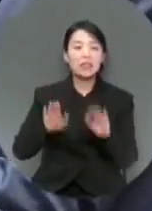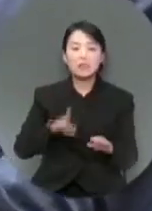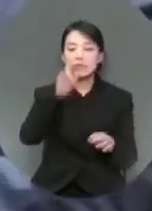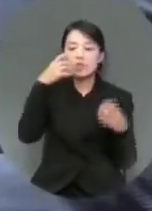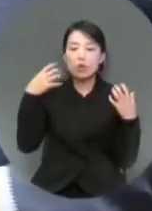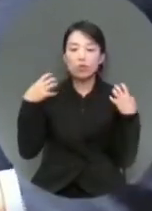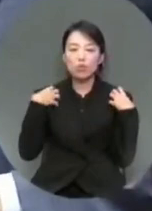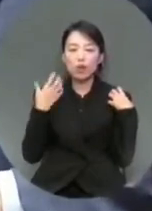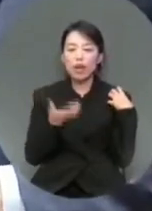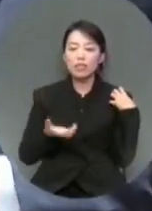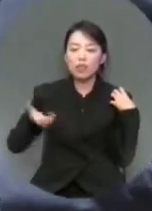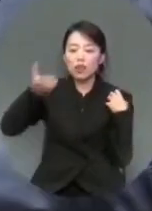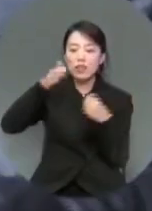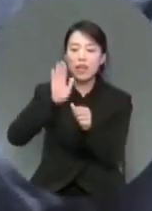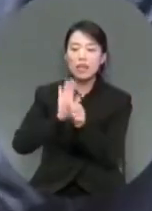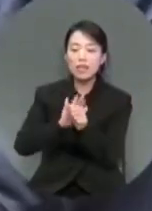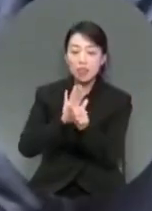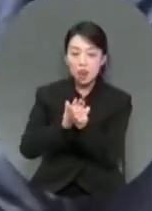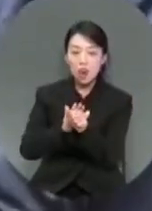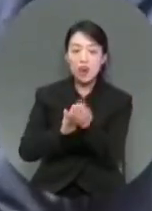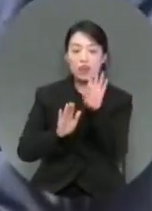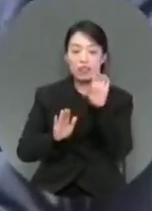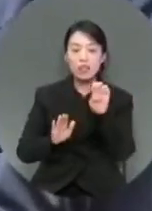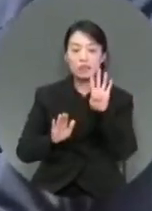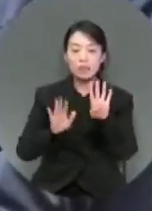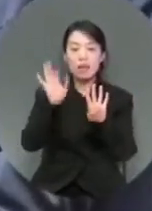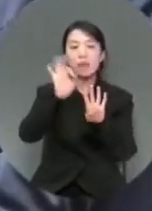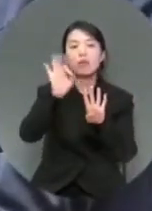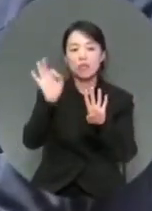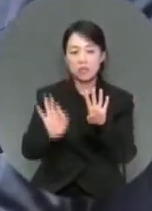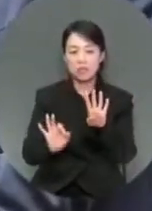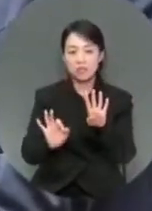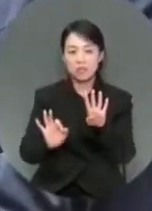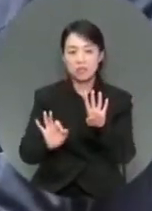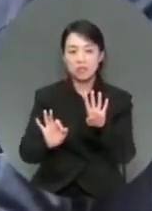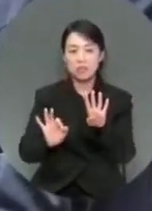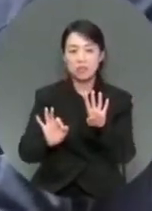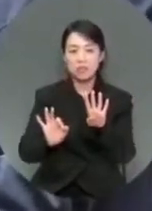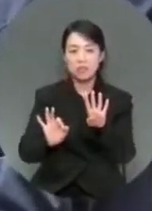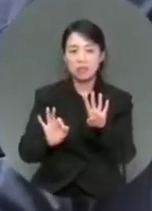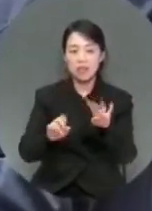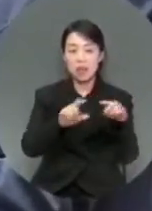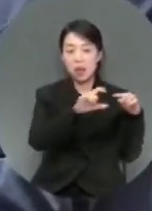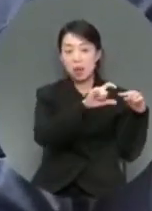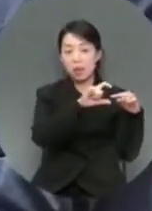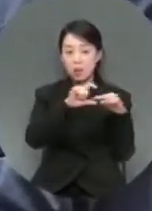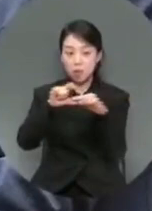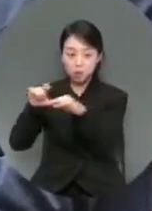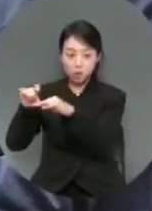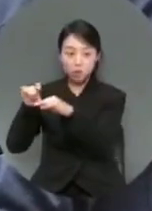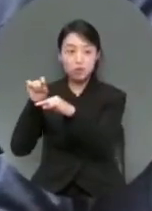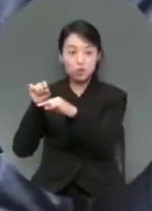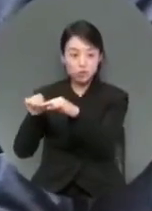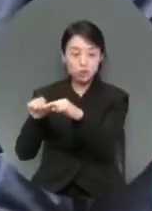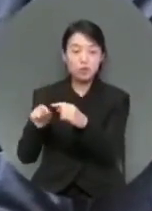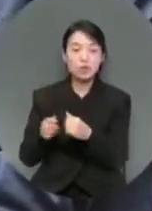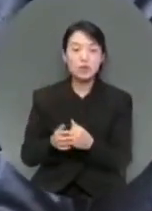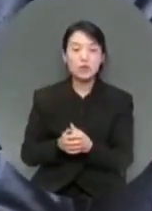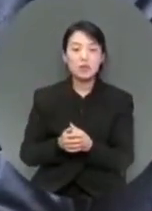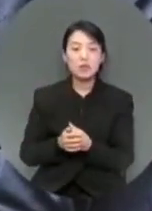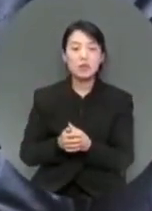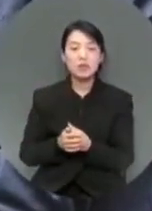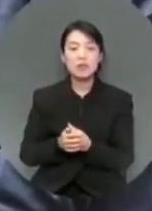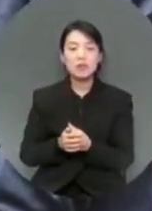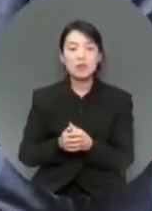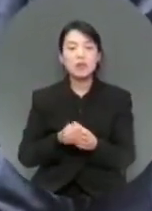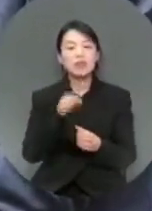부분이 44% 정도다. 그래서 평년 보통 과거에 정권과 관계없이 아니 그건